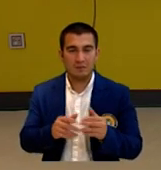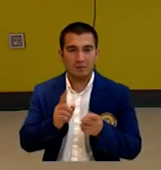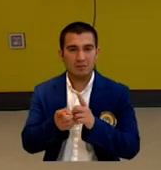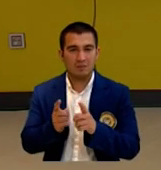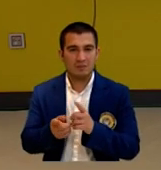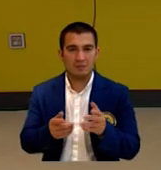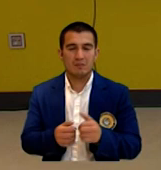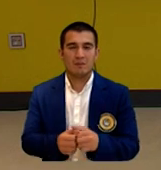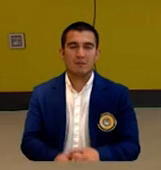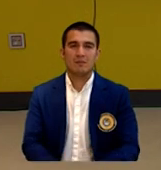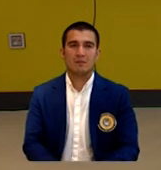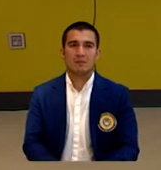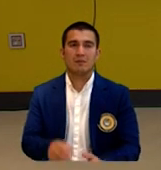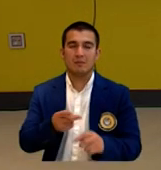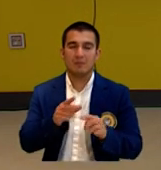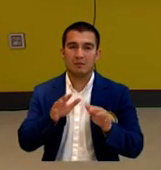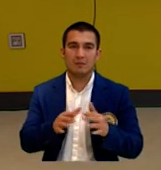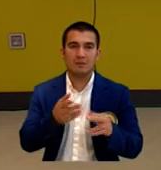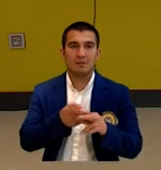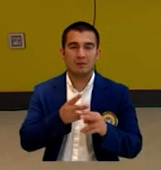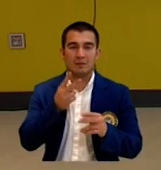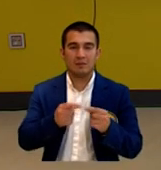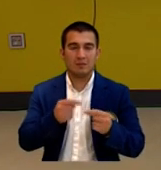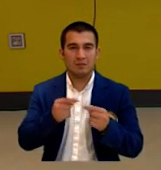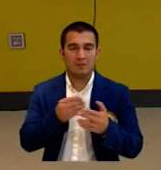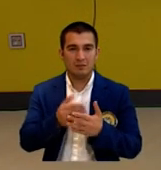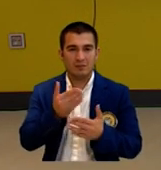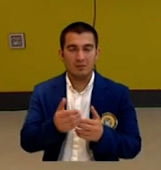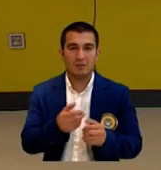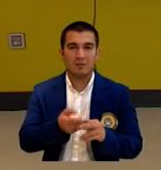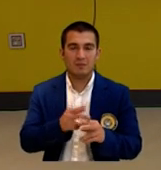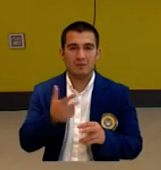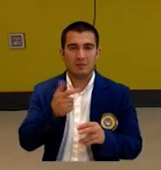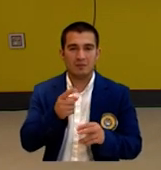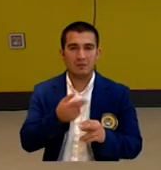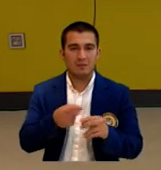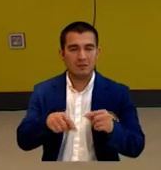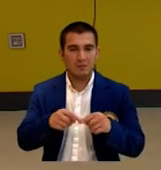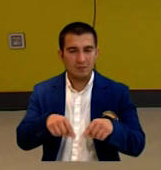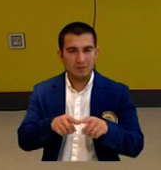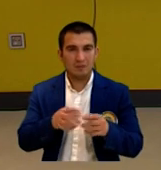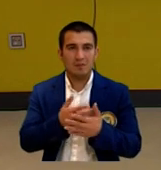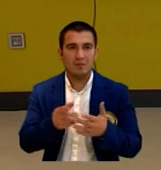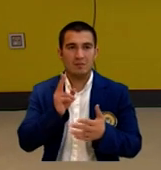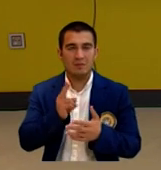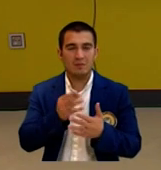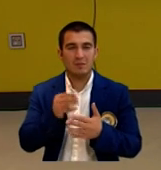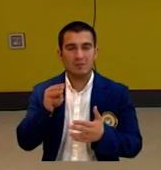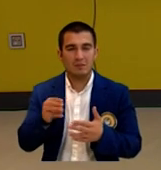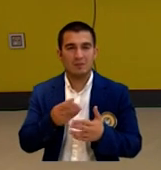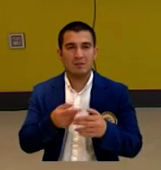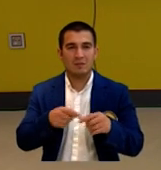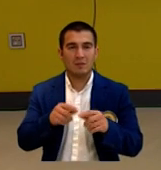hisoblanadi. Mana shu ikkita tenglamamiz gaz molekullarining kinetik energiyasi